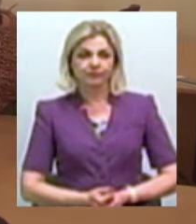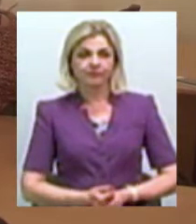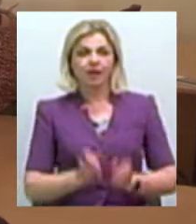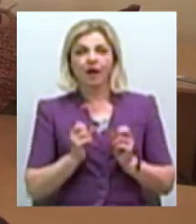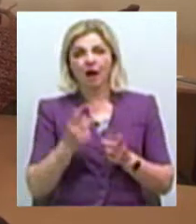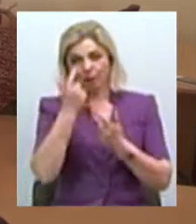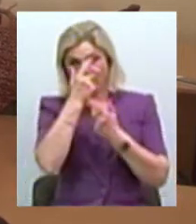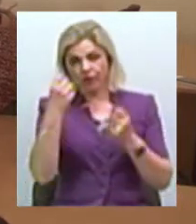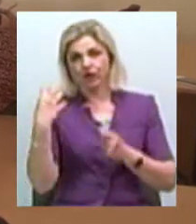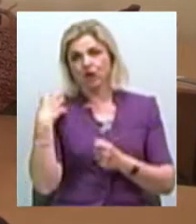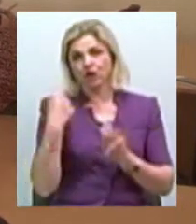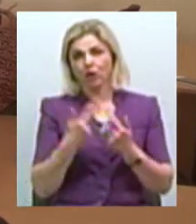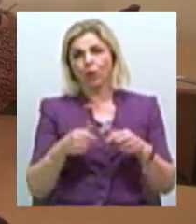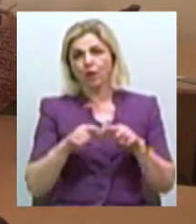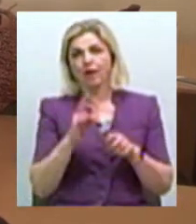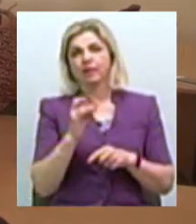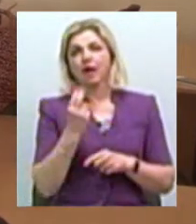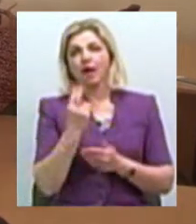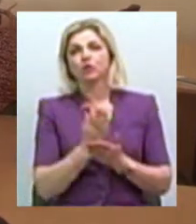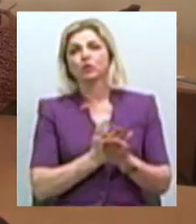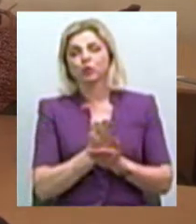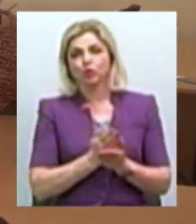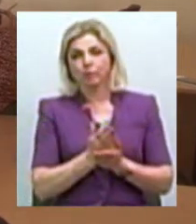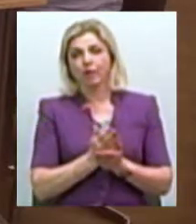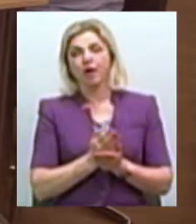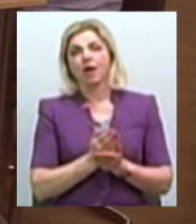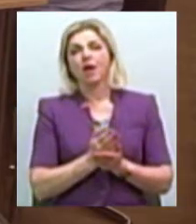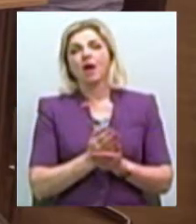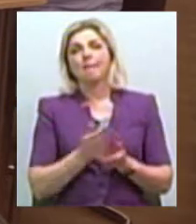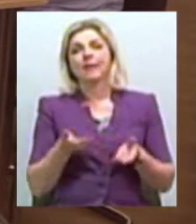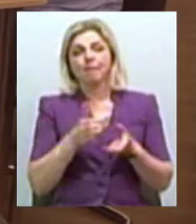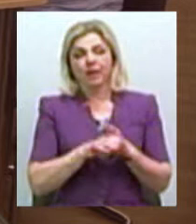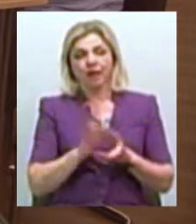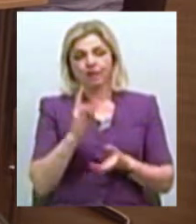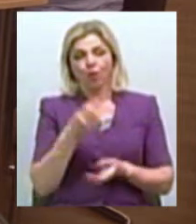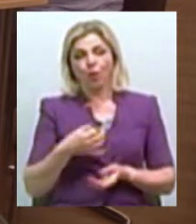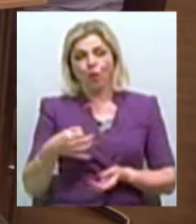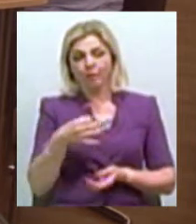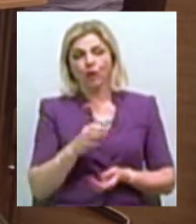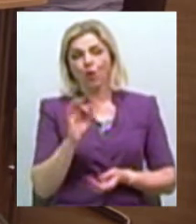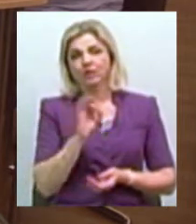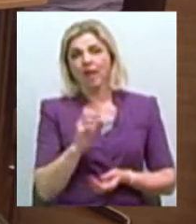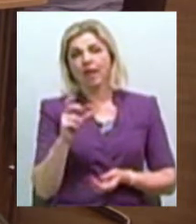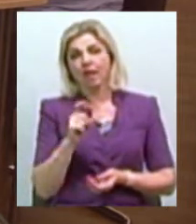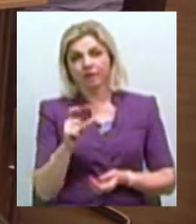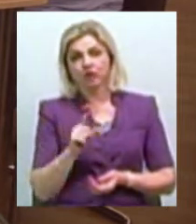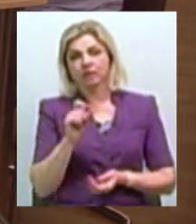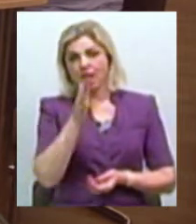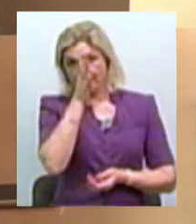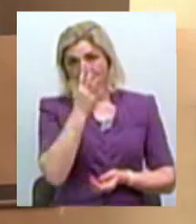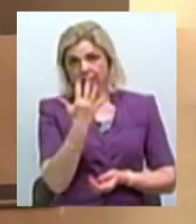повідомила нам начальниця відділення Національної служби посередництва і примирення в Миколаївській області Оксана Євченко, за 5